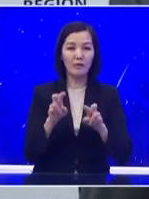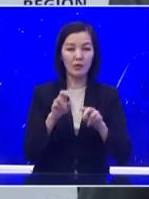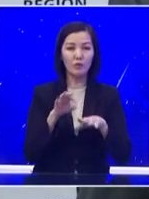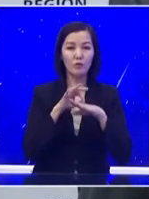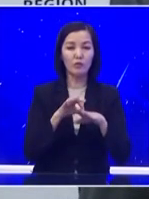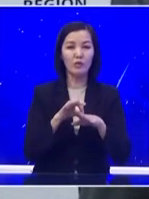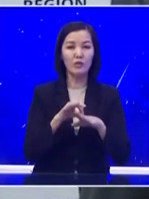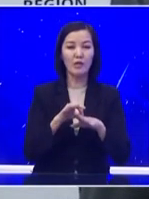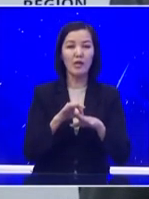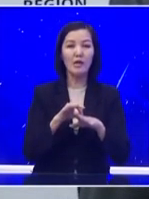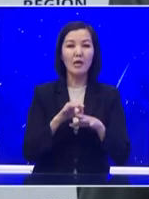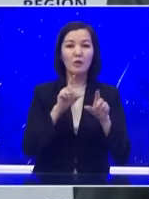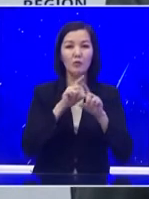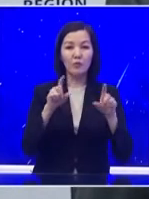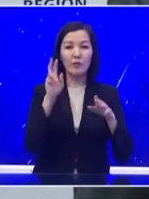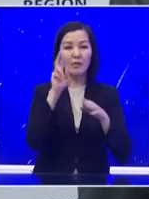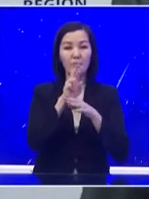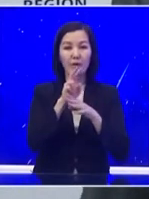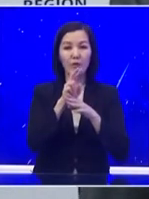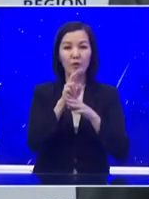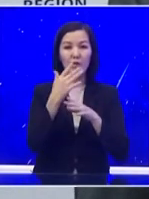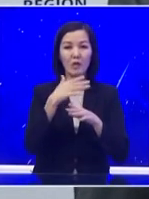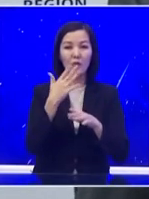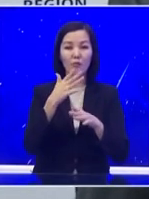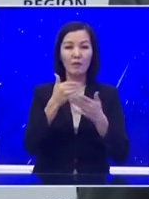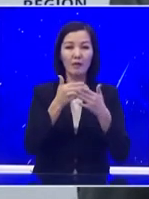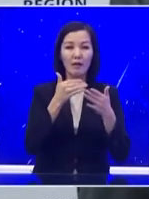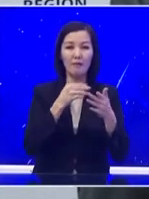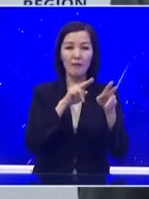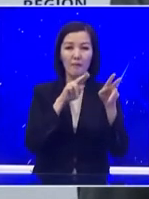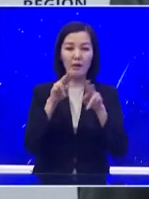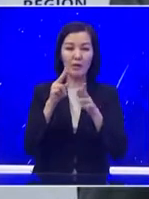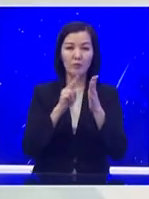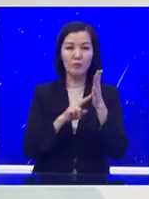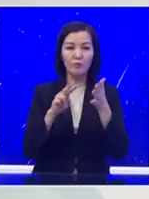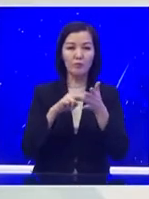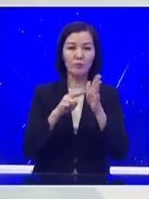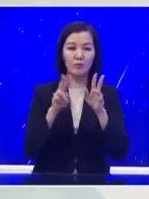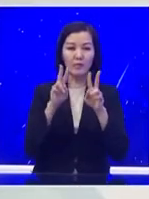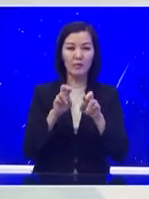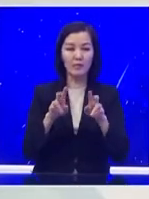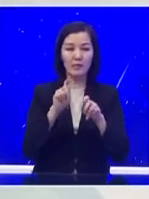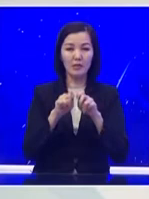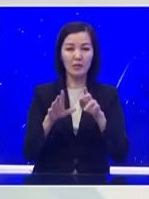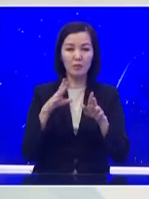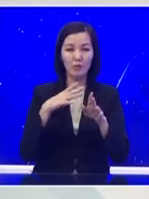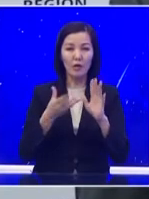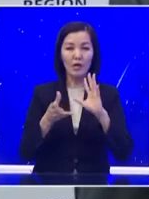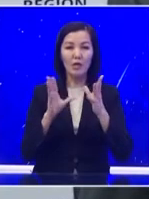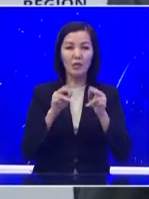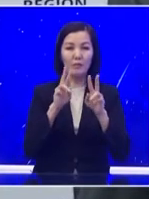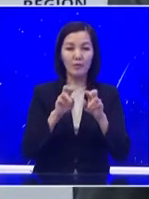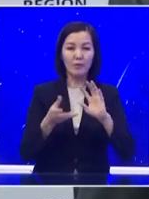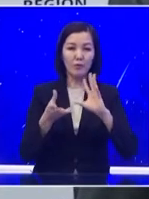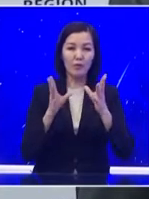Оның ішінде субъектілер мен объектілерге бару арқылы 55 профилактикалық бақылау, 70 жоспардан тыс тексеру жүргізілді. Жалпы, тексеру